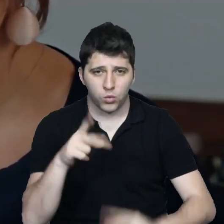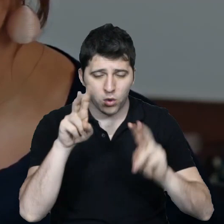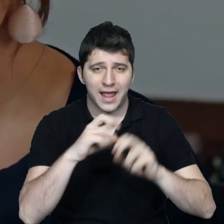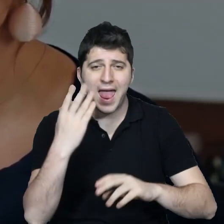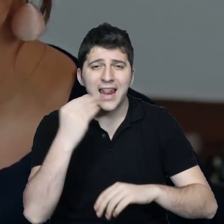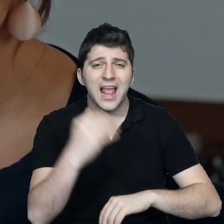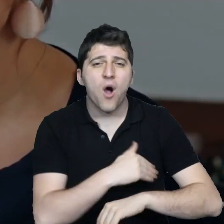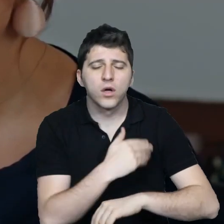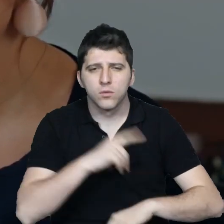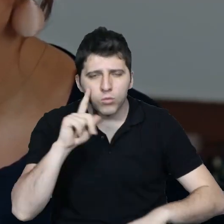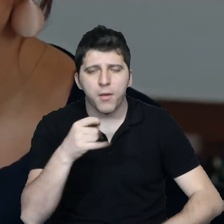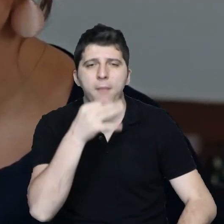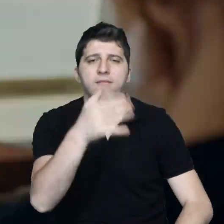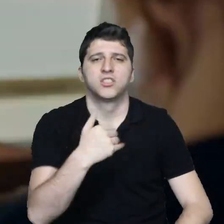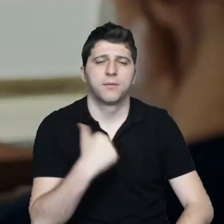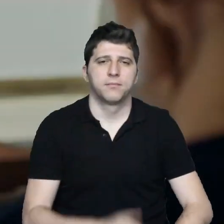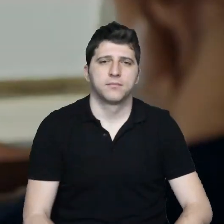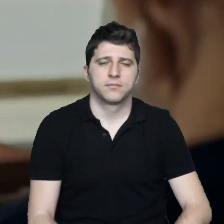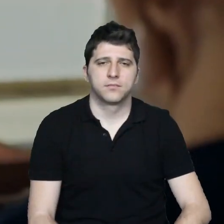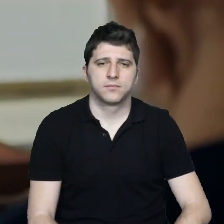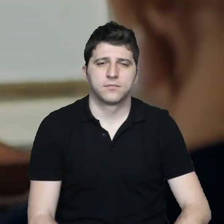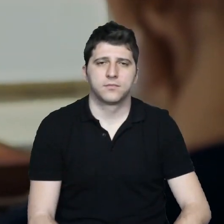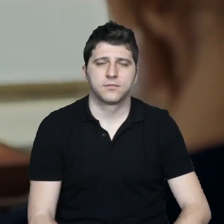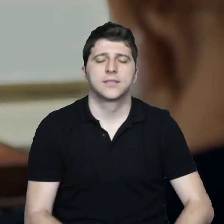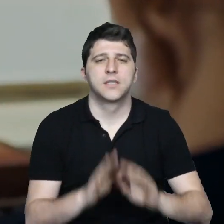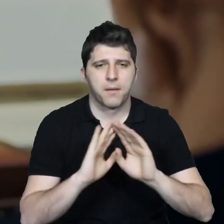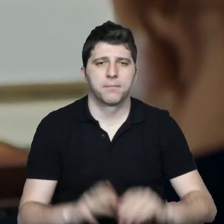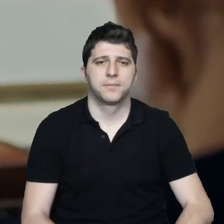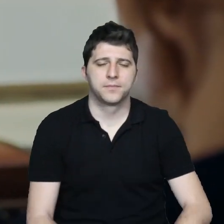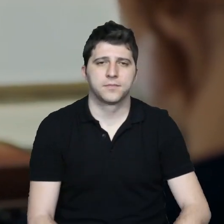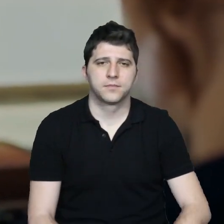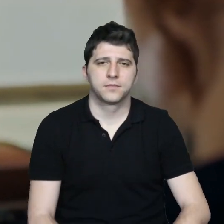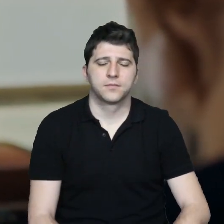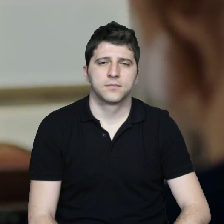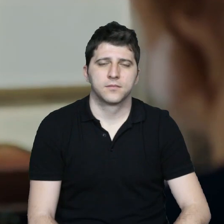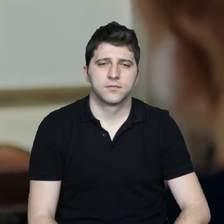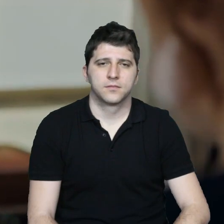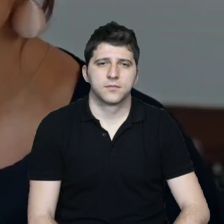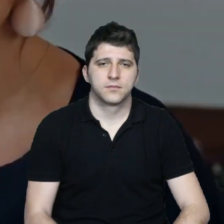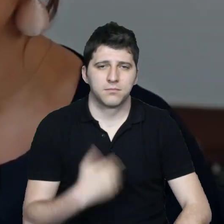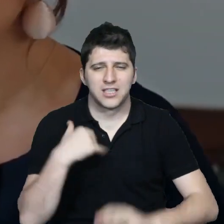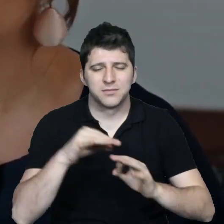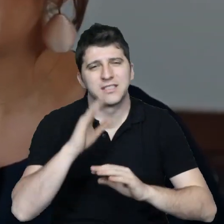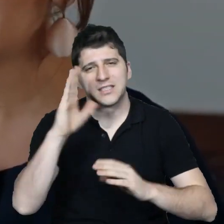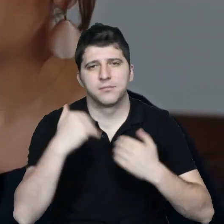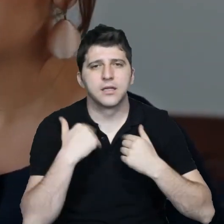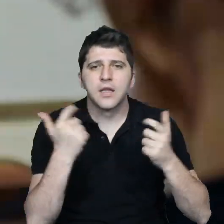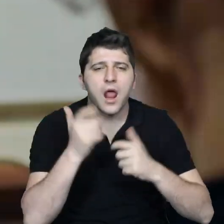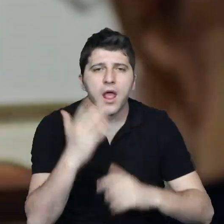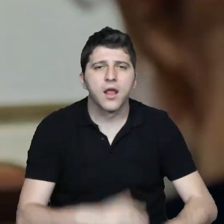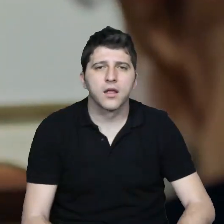konuda en iyi avukatı bulup sana haber vereceğim. Tamam. Ben şimdi gideyim.